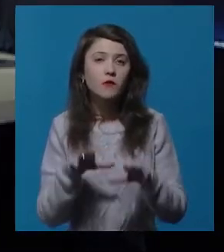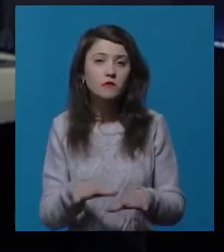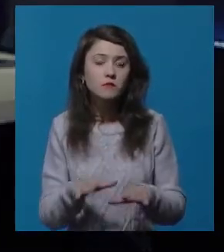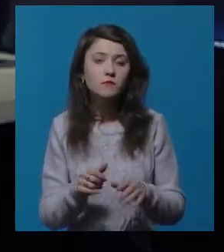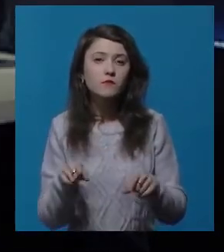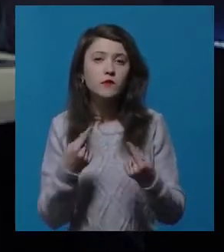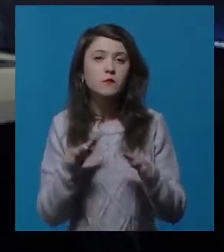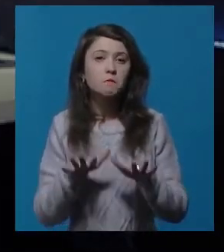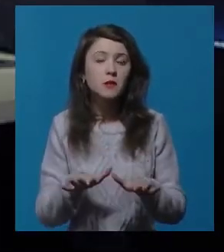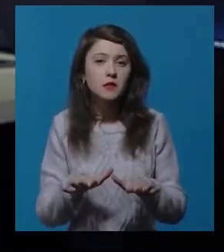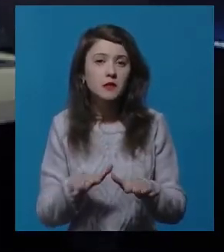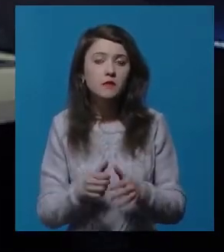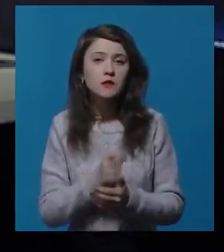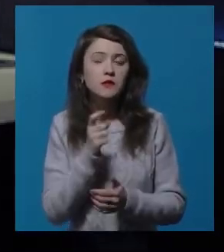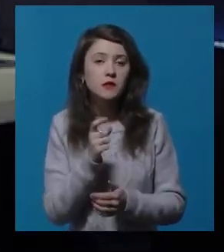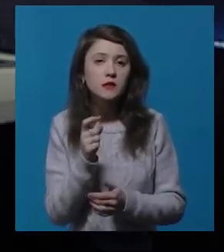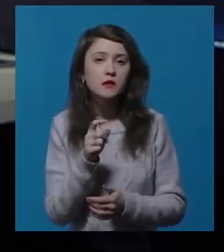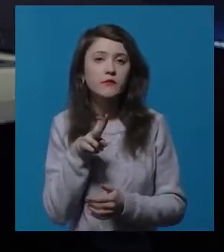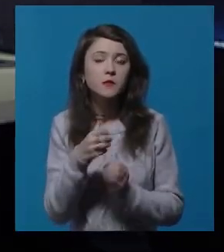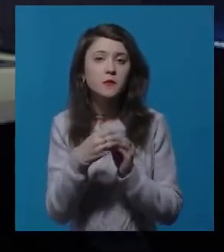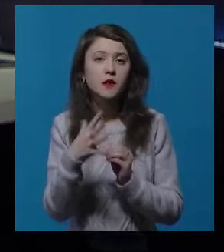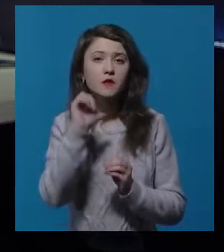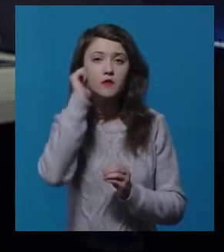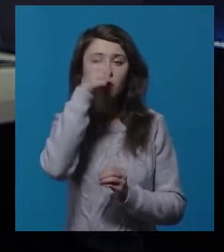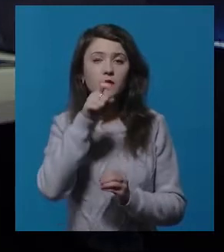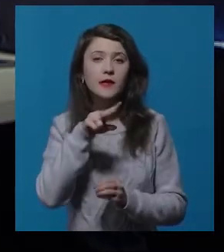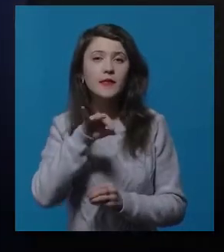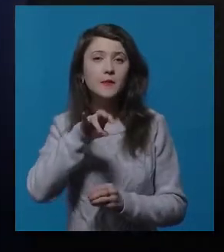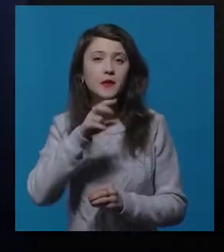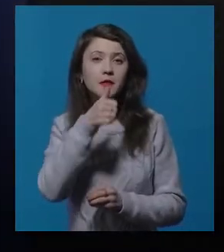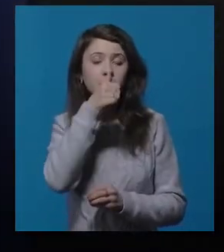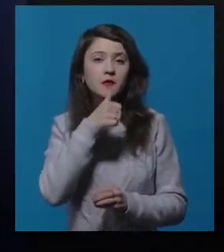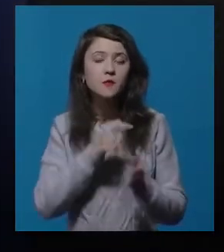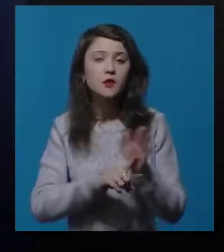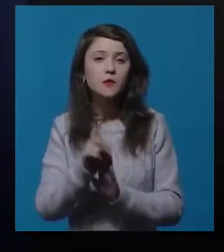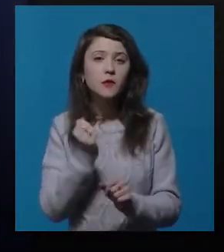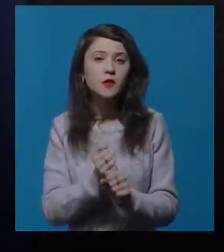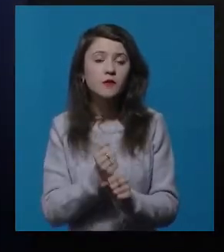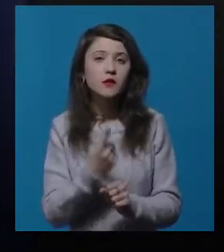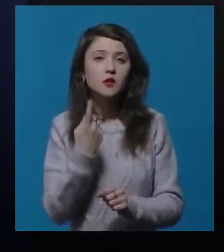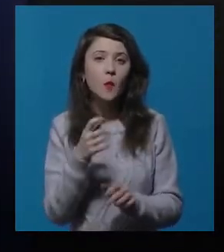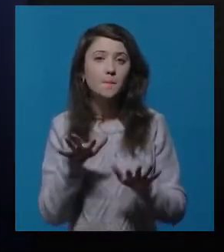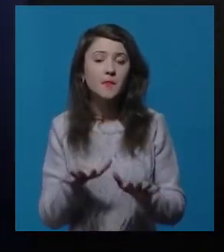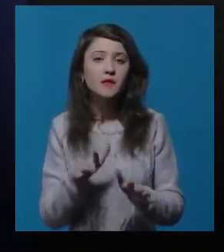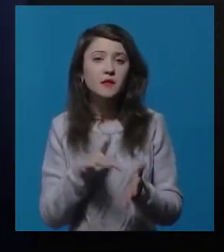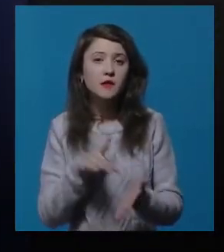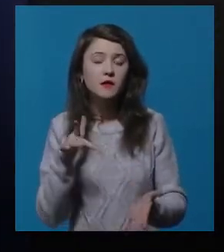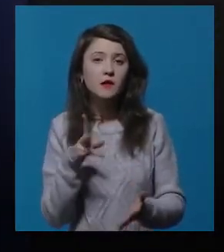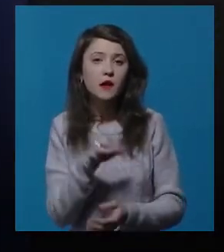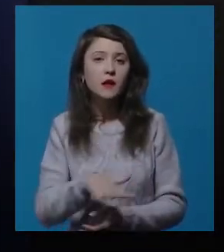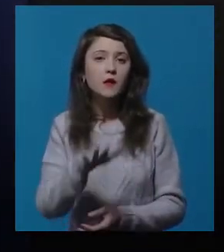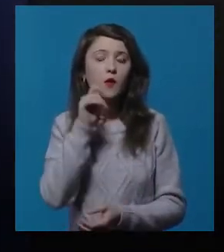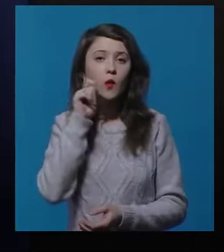центри правової допомоги. З 2015 року, з липня, почали функціонувати 100 місцевих центрів на території